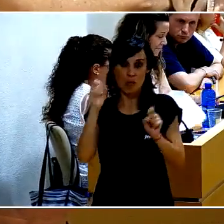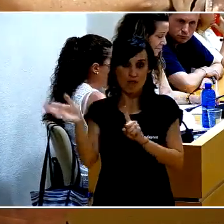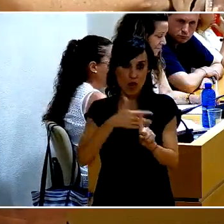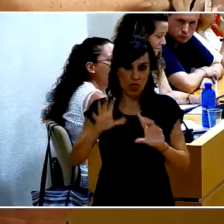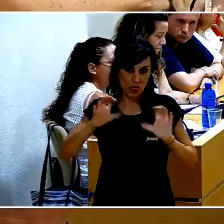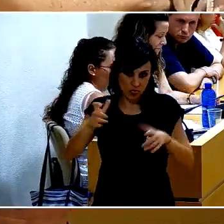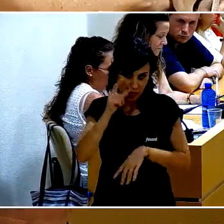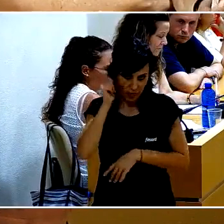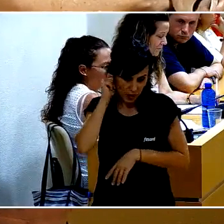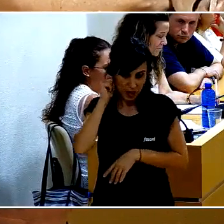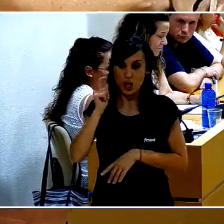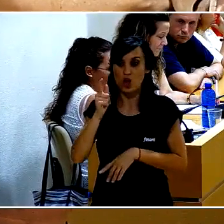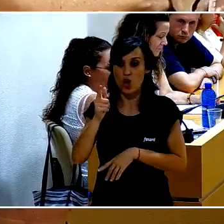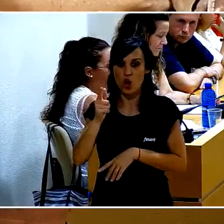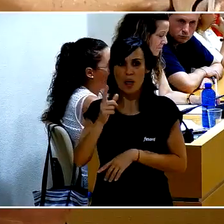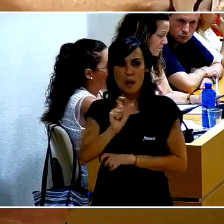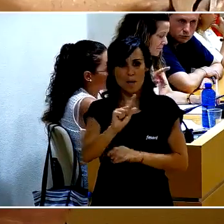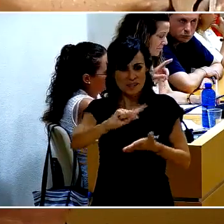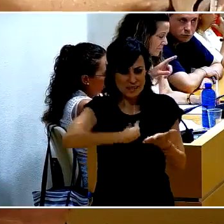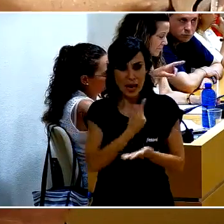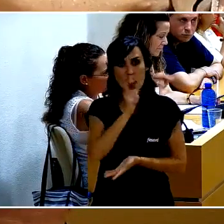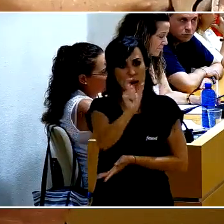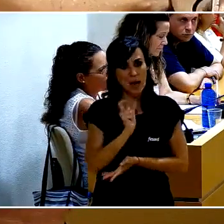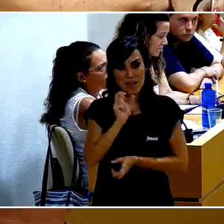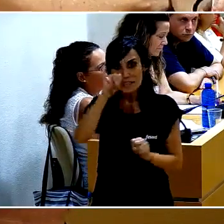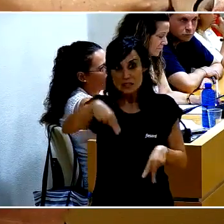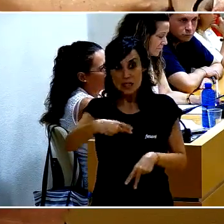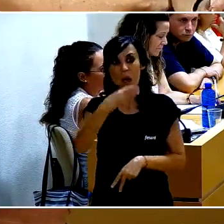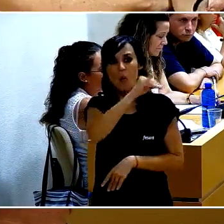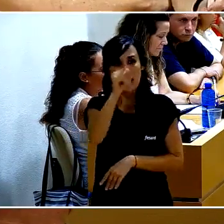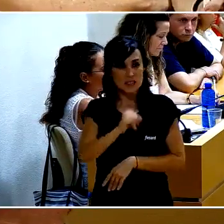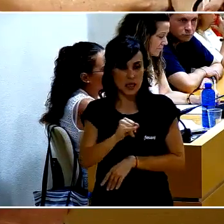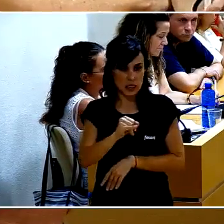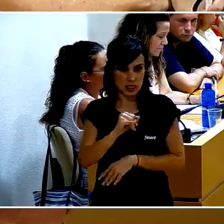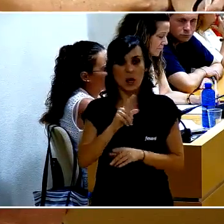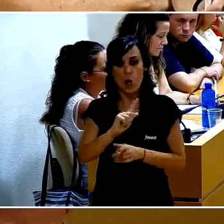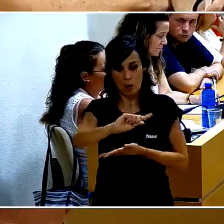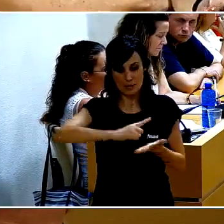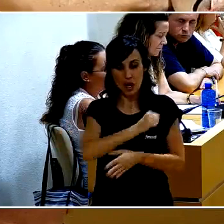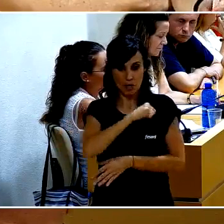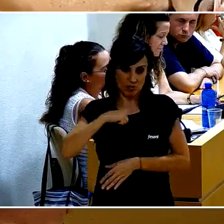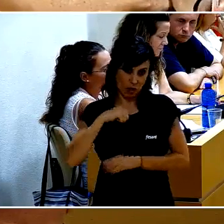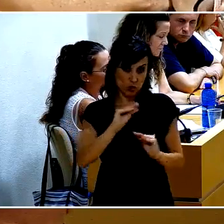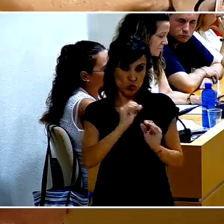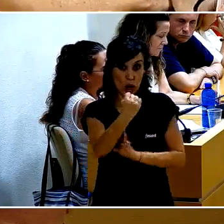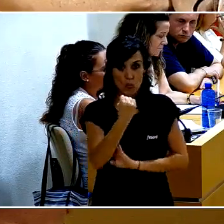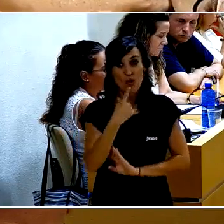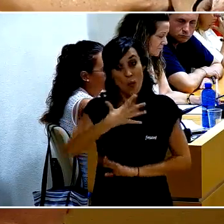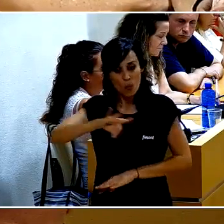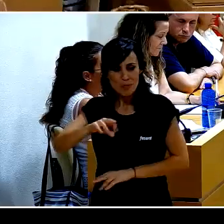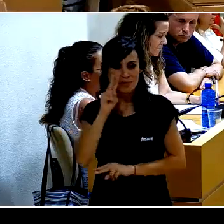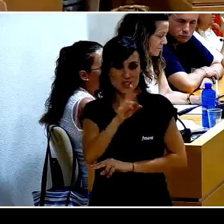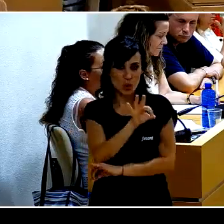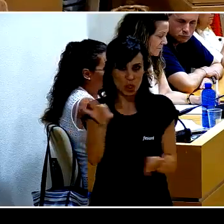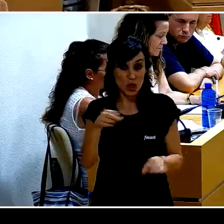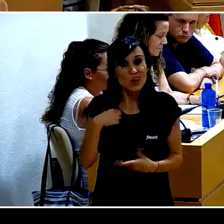diu tal, ni un missatge, ni una paraula, cosa que la senyorita Beatriz Jiménez m'envia un missatge privat donant-me el seu suport. I de part de poder un caro dir res.